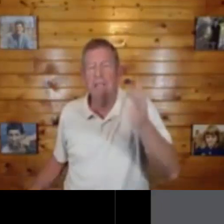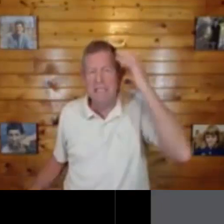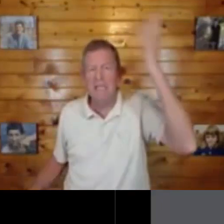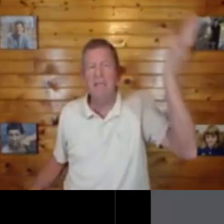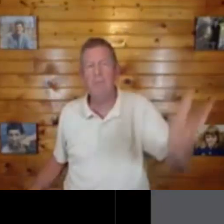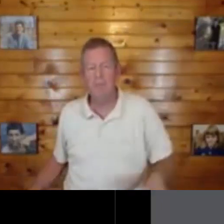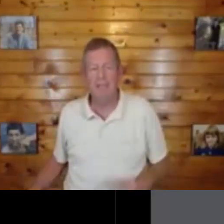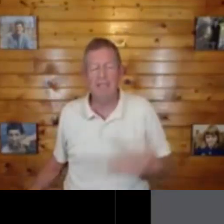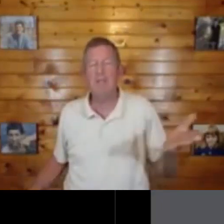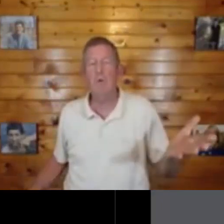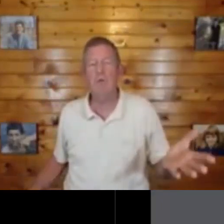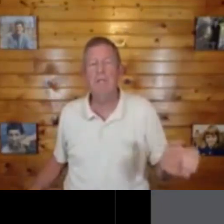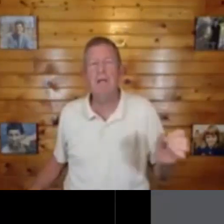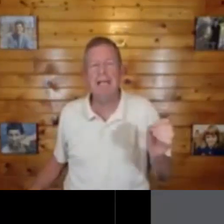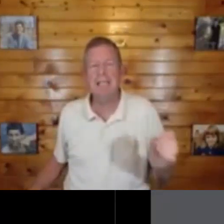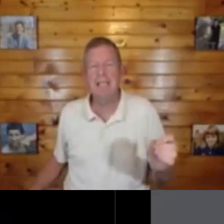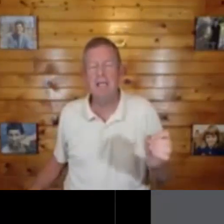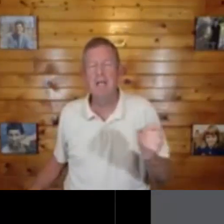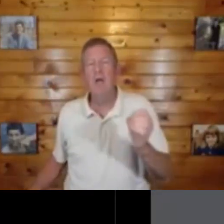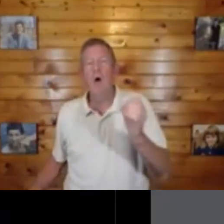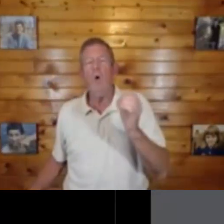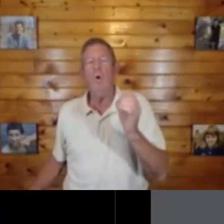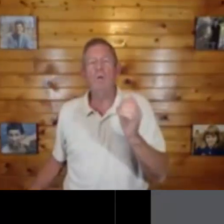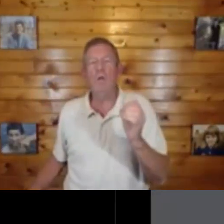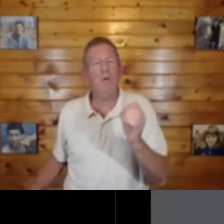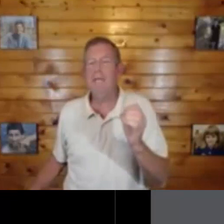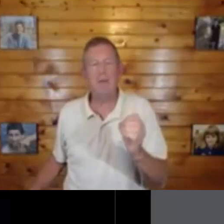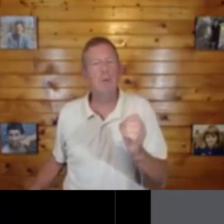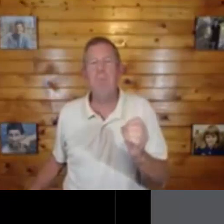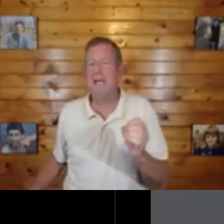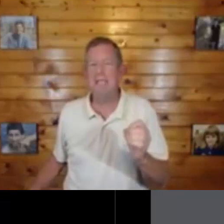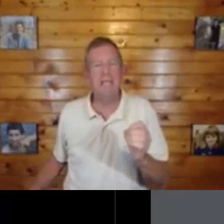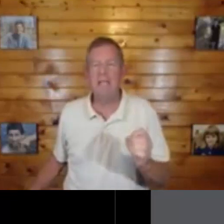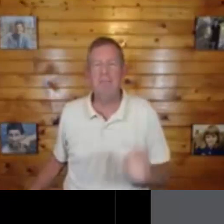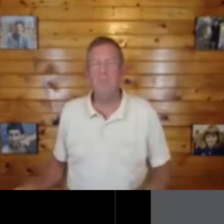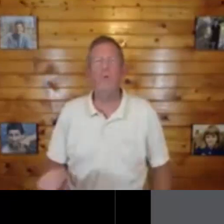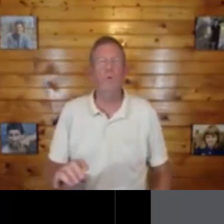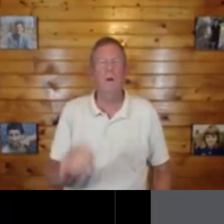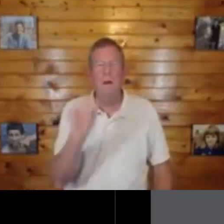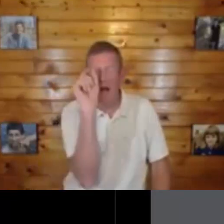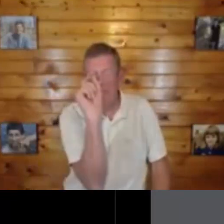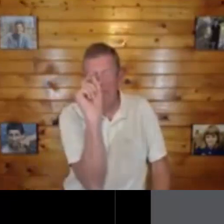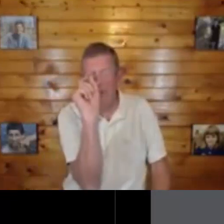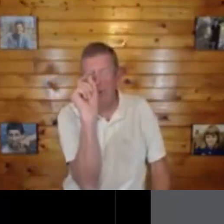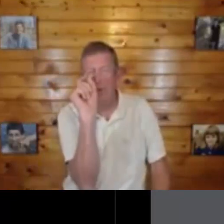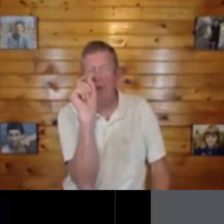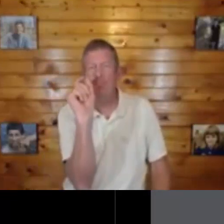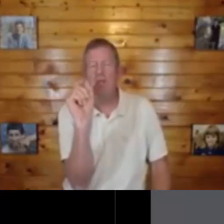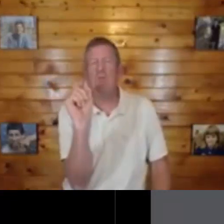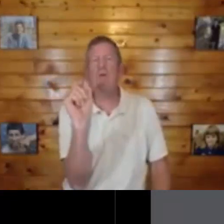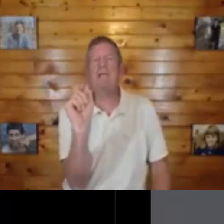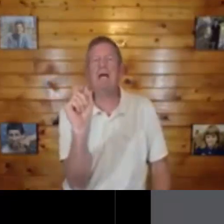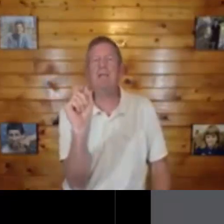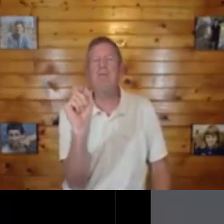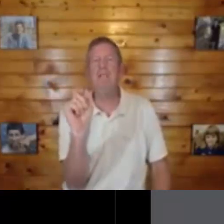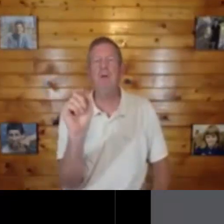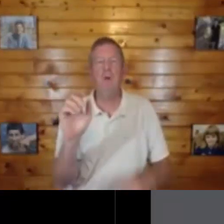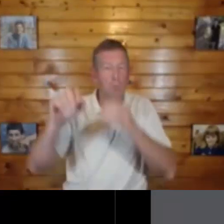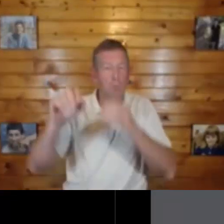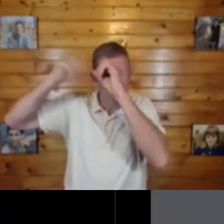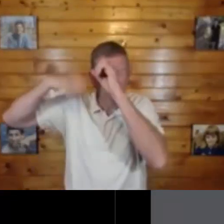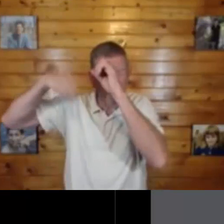appelle l'idée, la technologie, la télé. Je ne regarde pas la télé, pas beaucoup, un peu. Je regarde